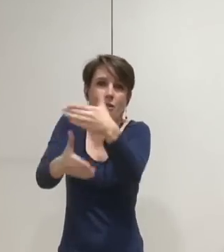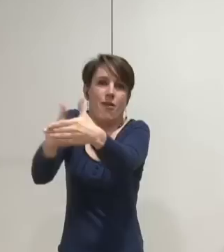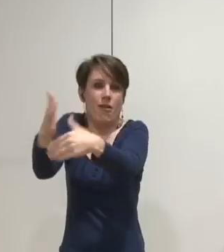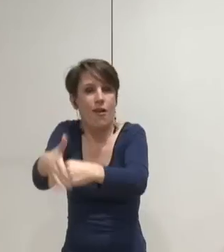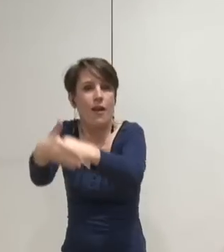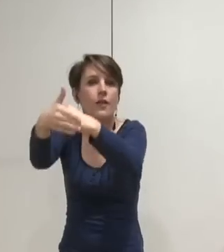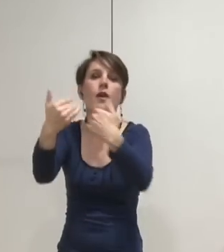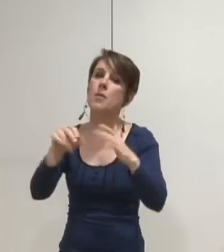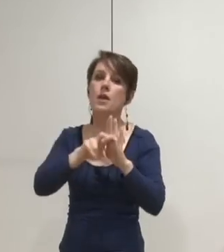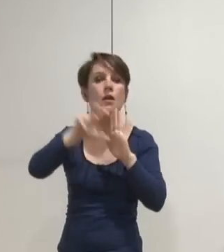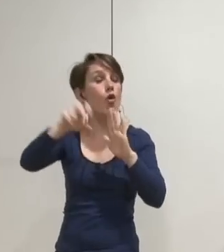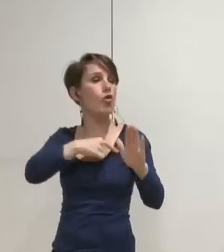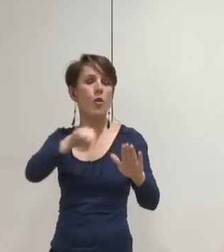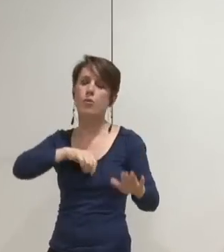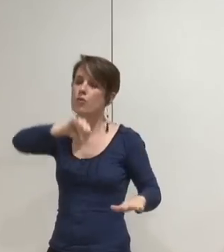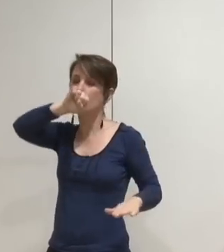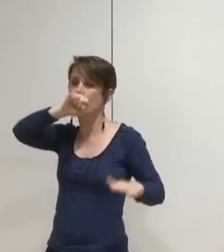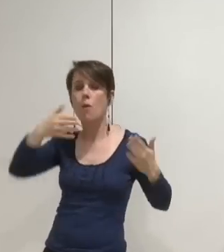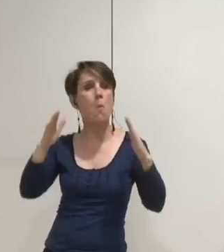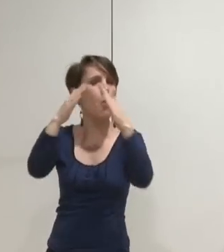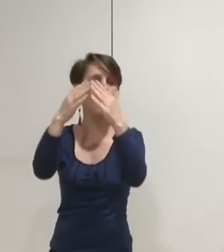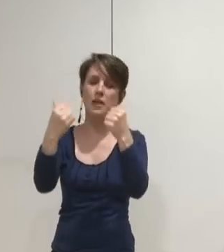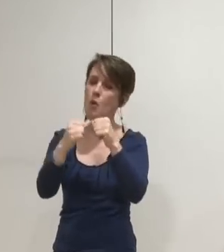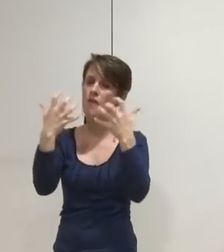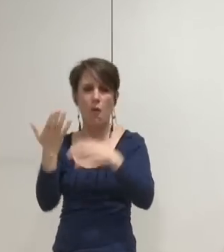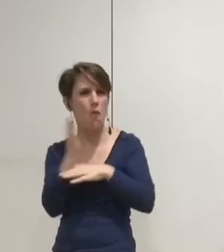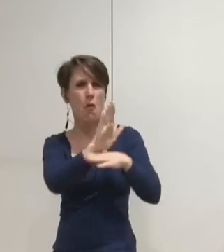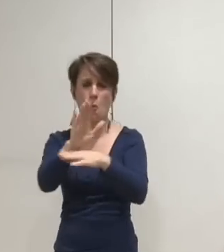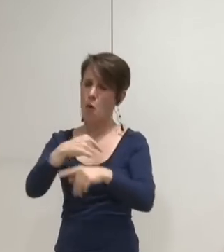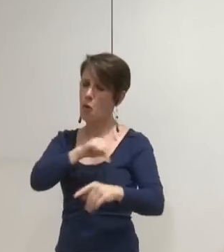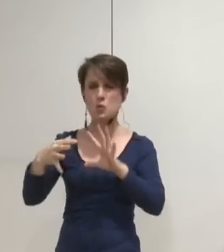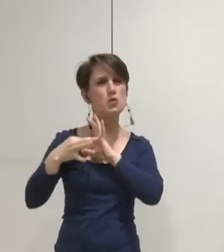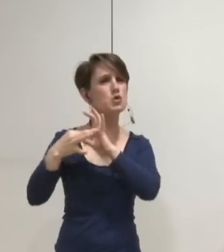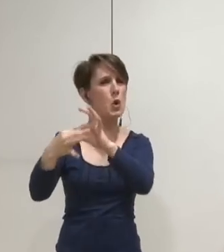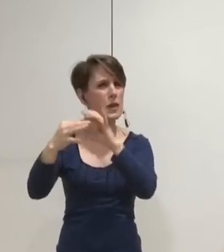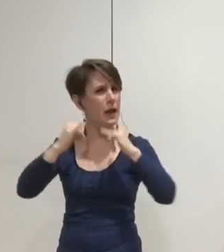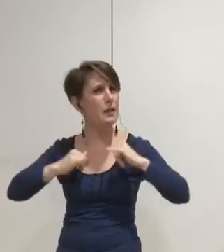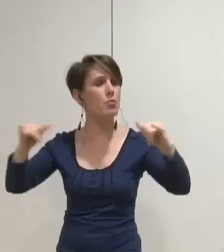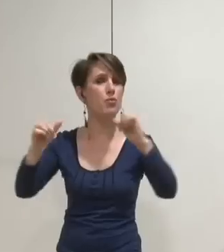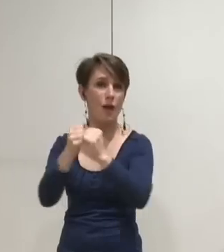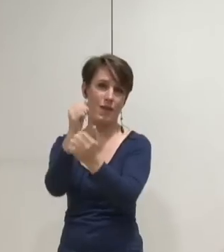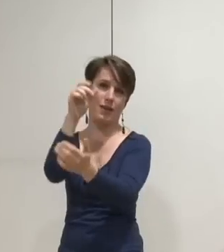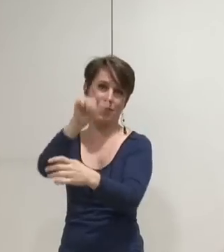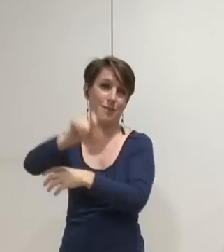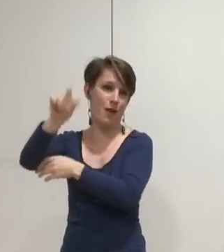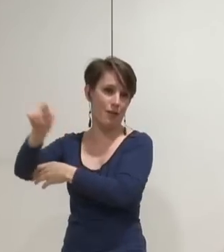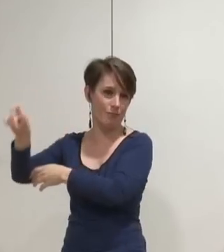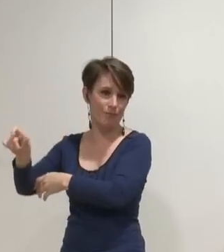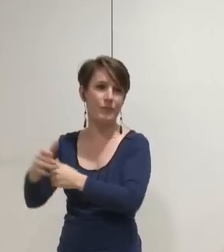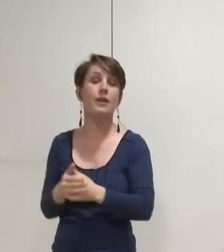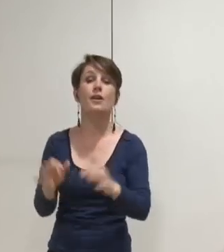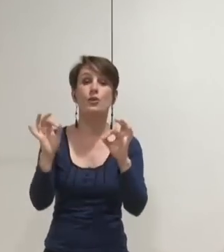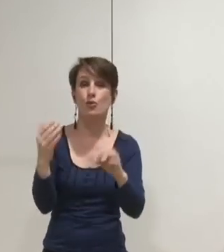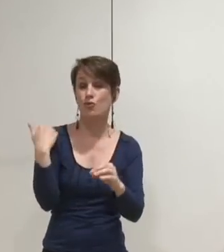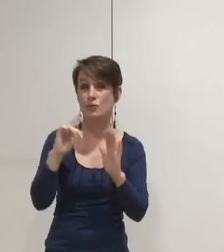internationale souit afficher la solidarité totale avec les népaleil lors du conseil municipal du